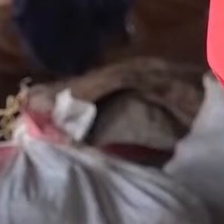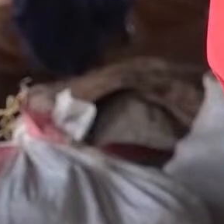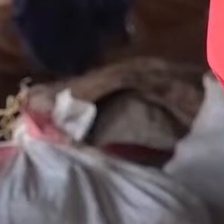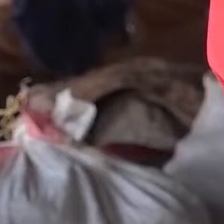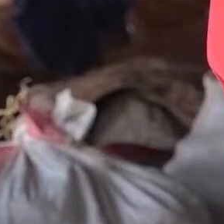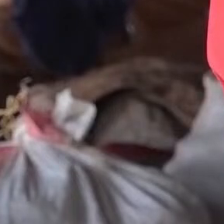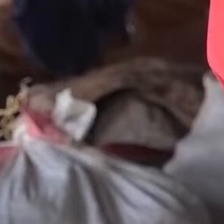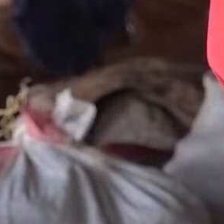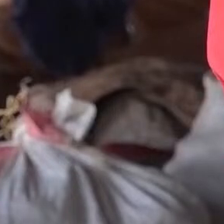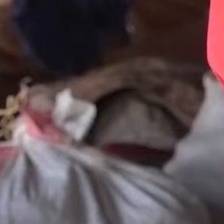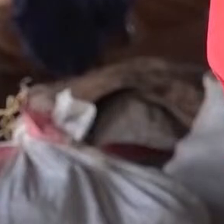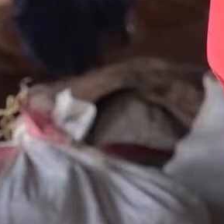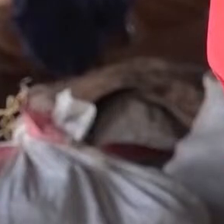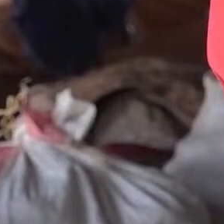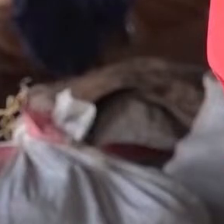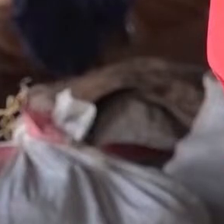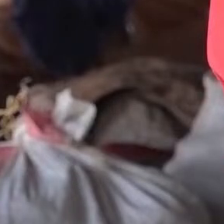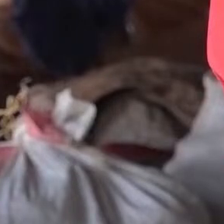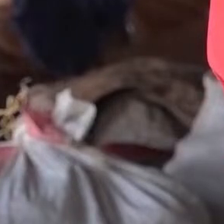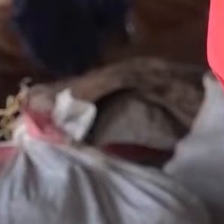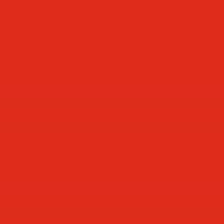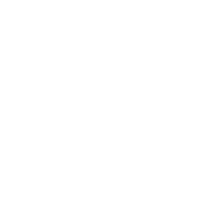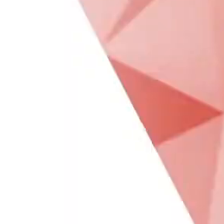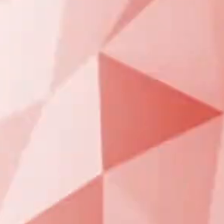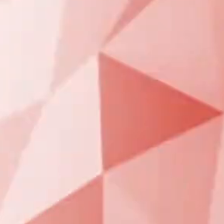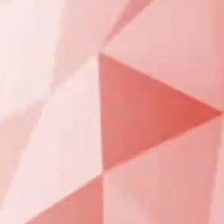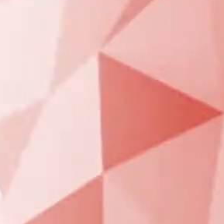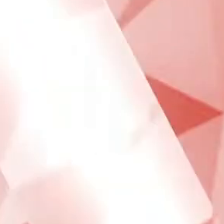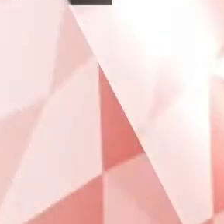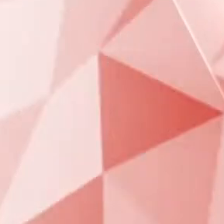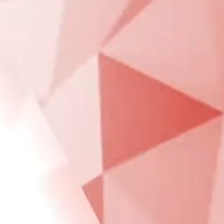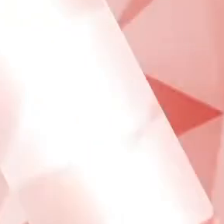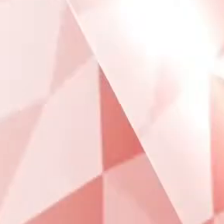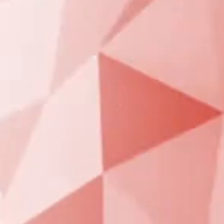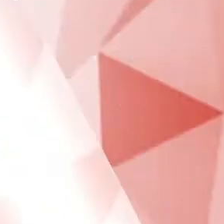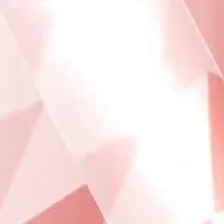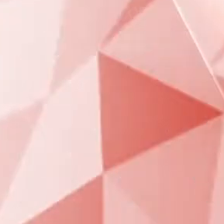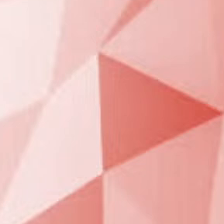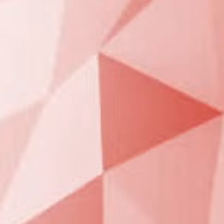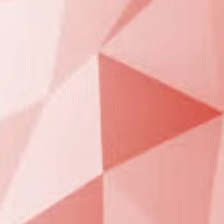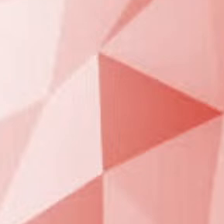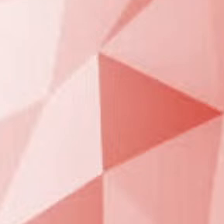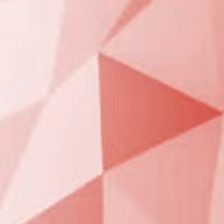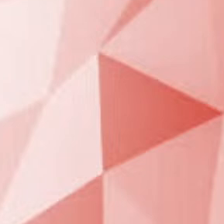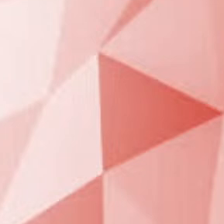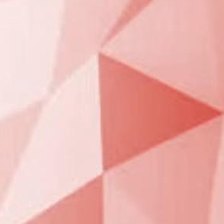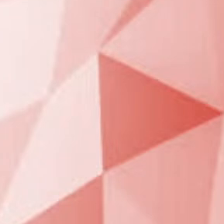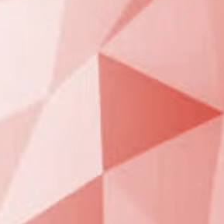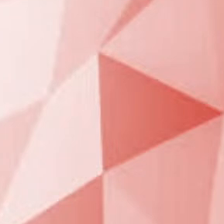kutazama kipindi cha mwanamke mwake nami Caroline Kimwele.